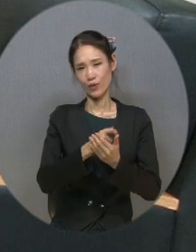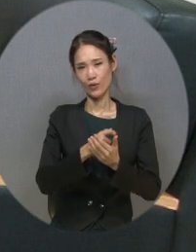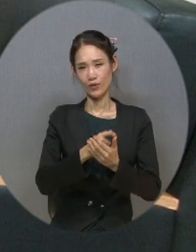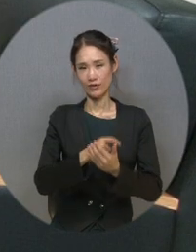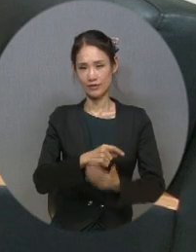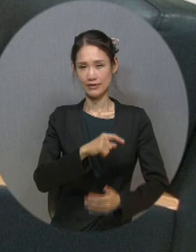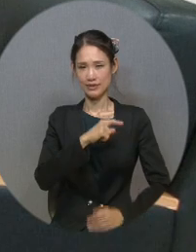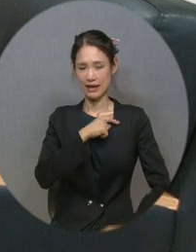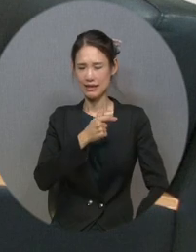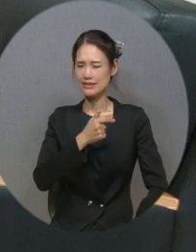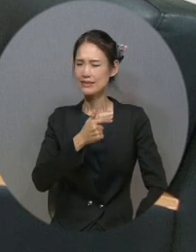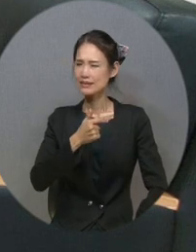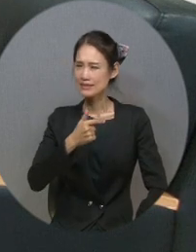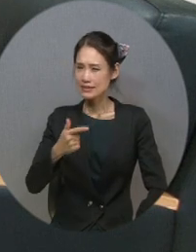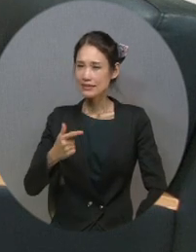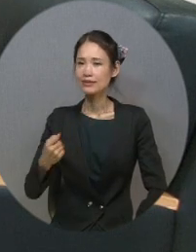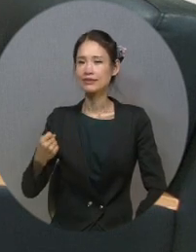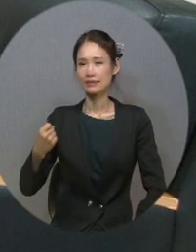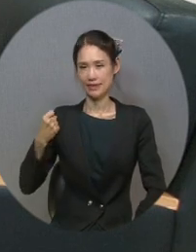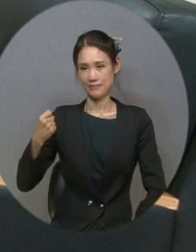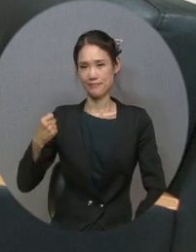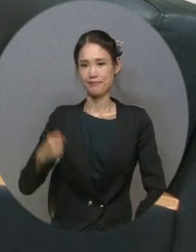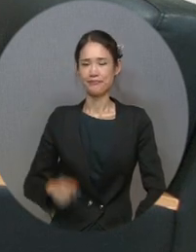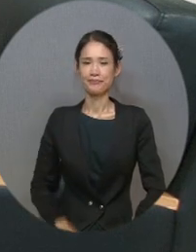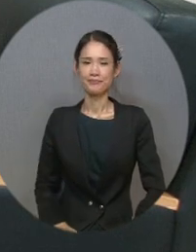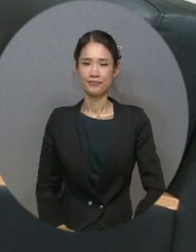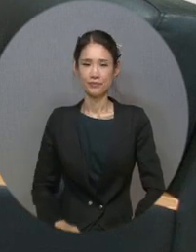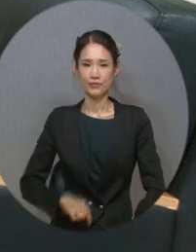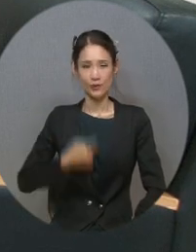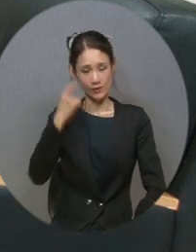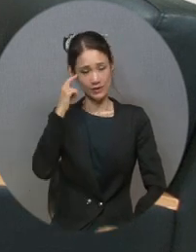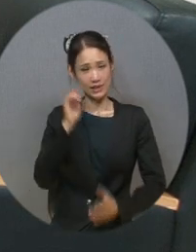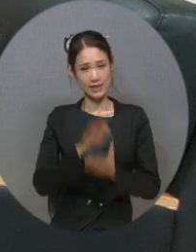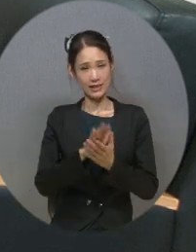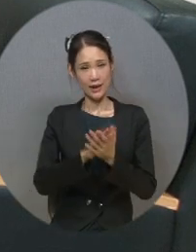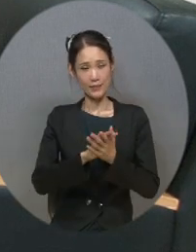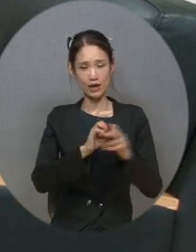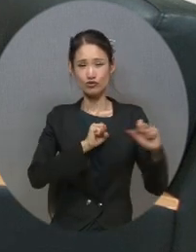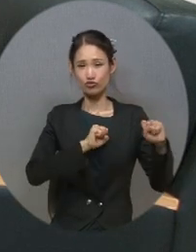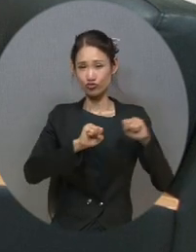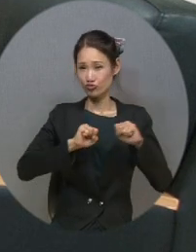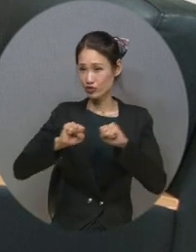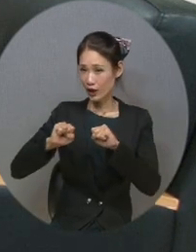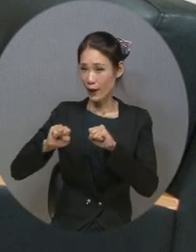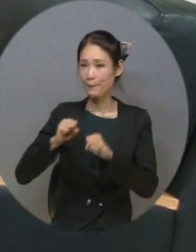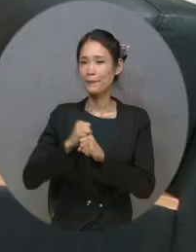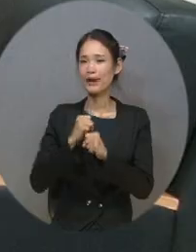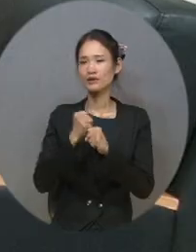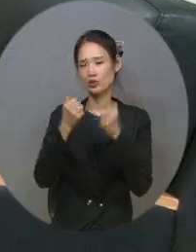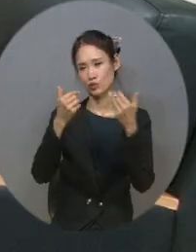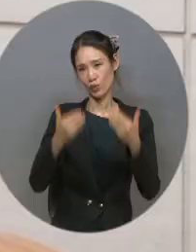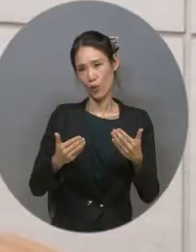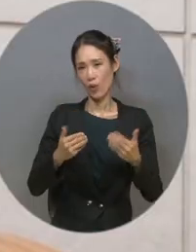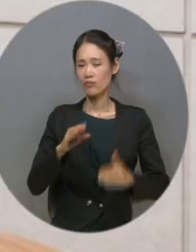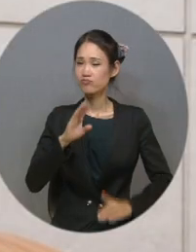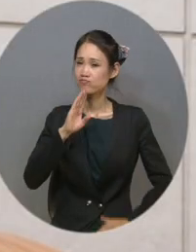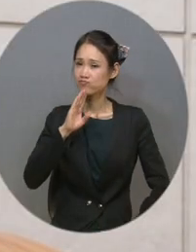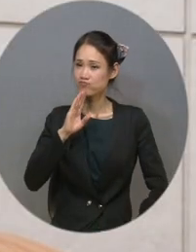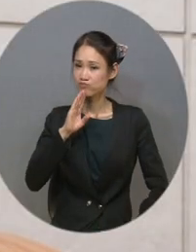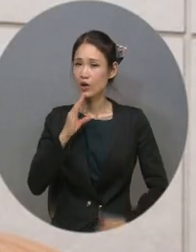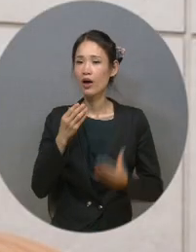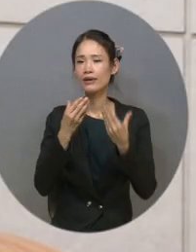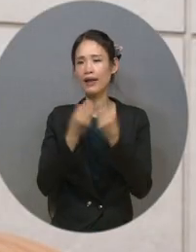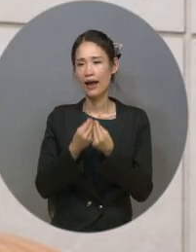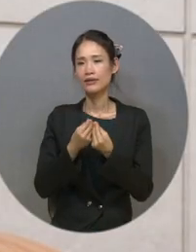큰 에너지원이 되고 그리고 자발적인 움직임을 만드는 요인이다 이렇게 생각을 합니다. 예를